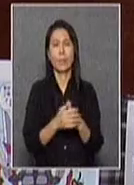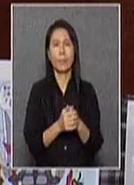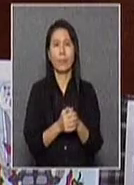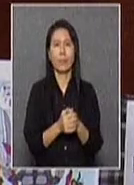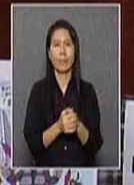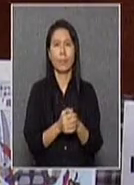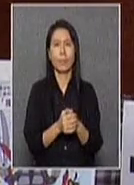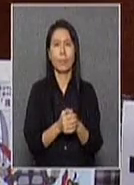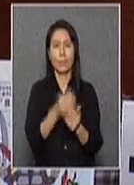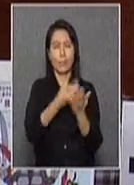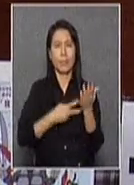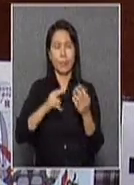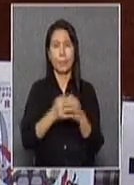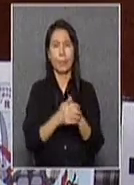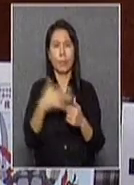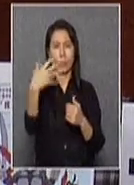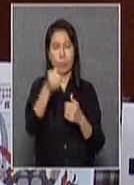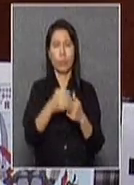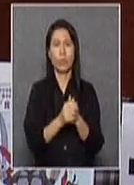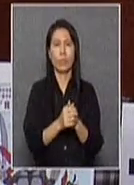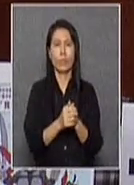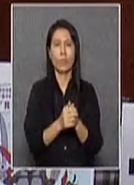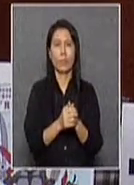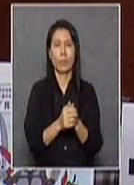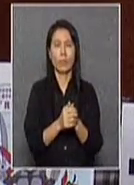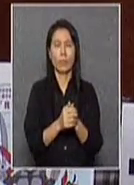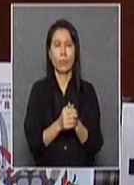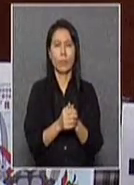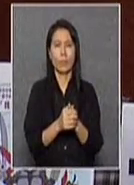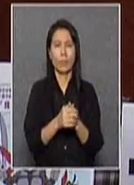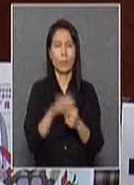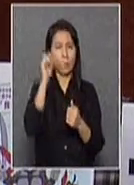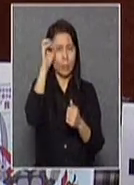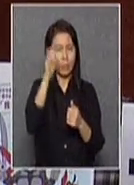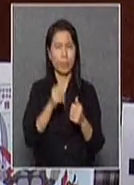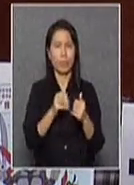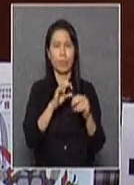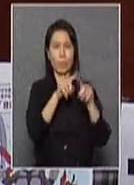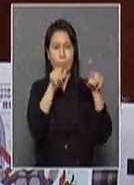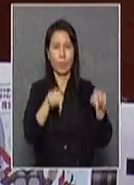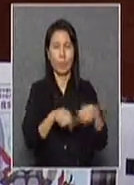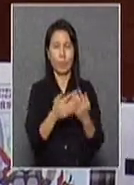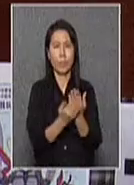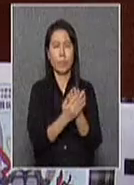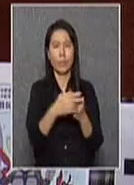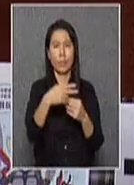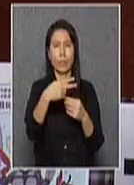660項修正案。 主席，我動議通過會議講稿附錄以上的